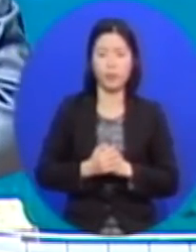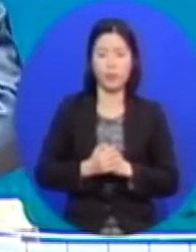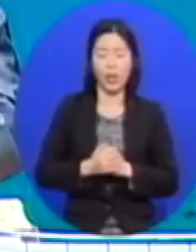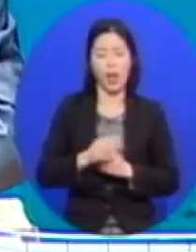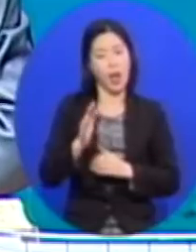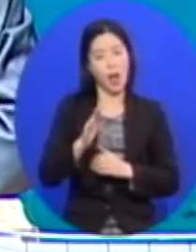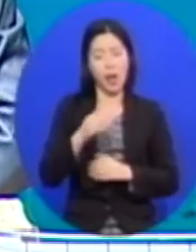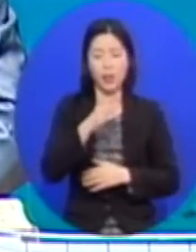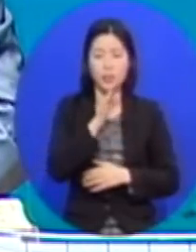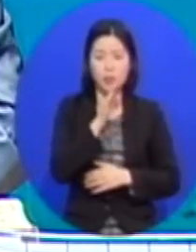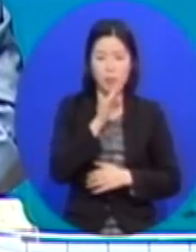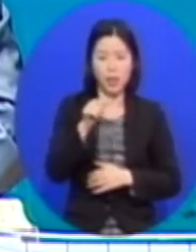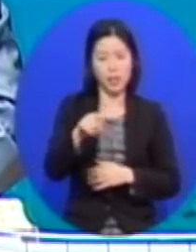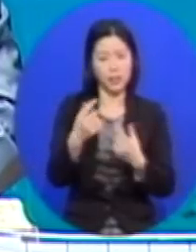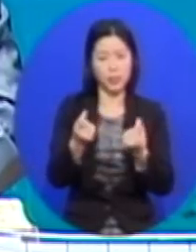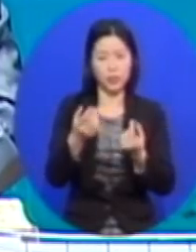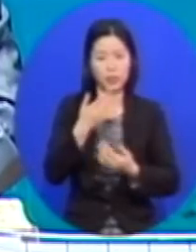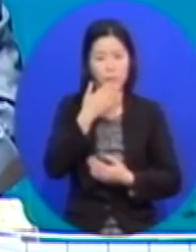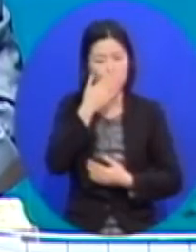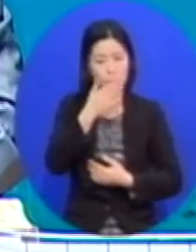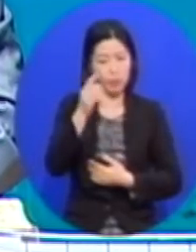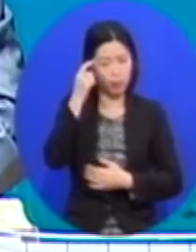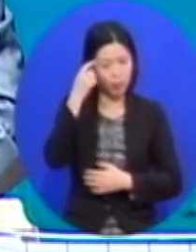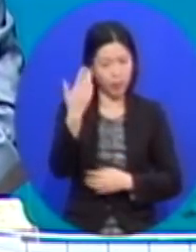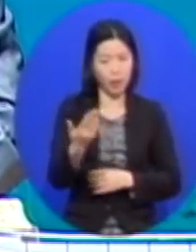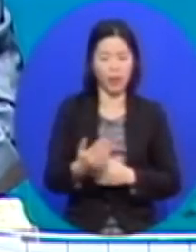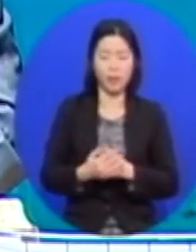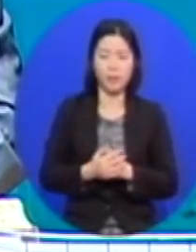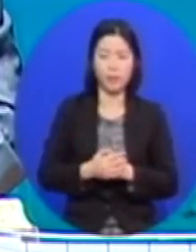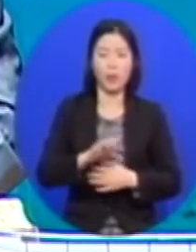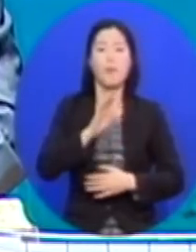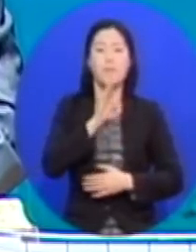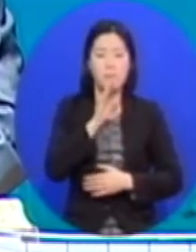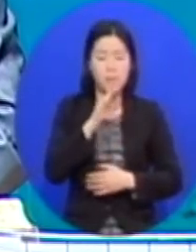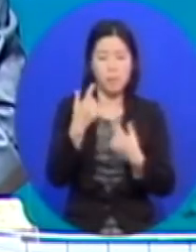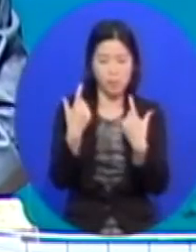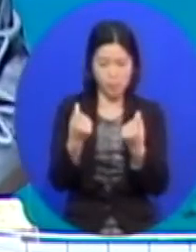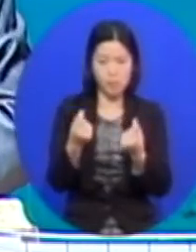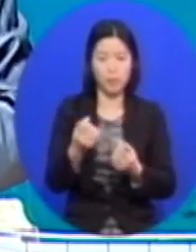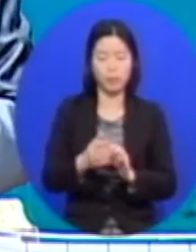아 정말 그렇게 될 수 있을까 물론이에요